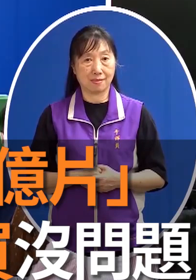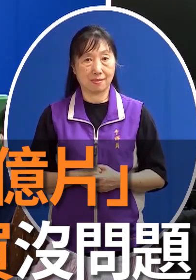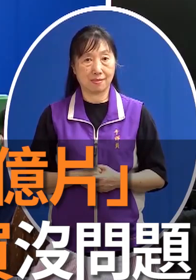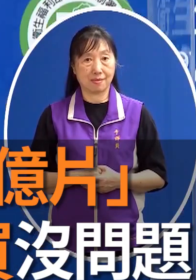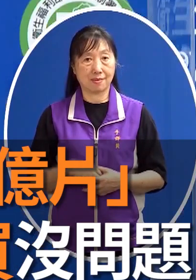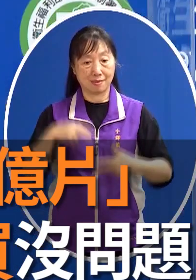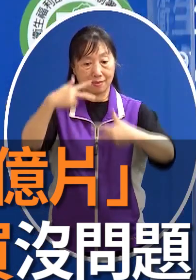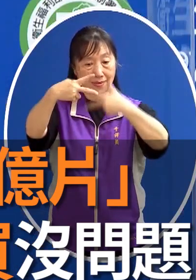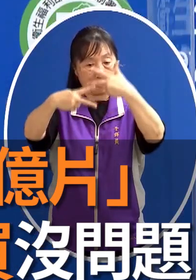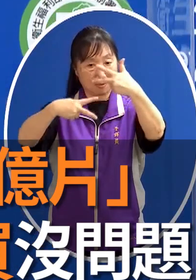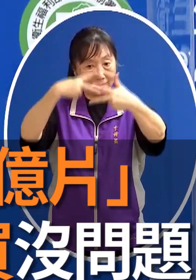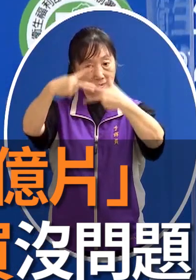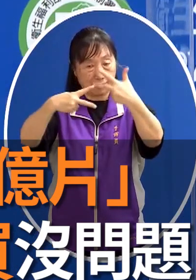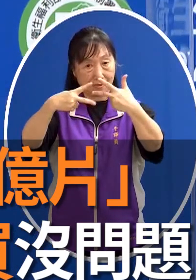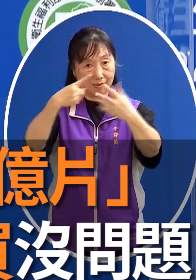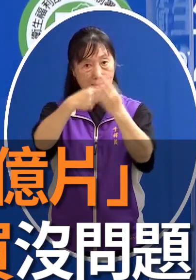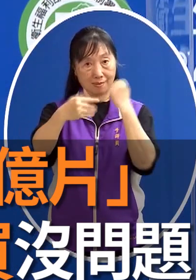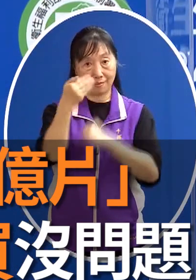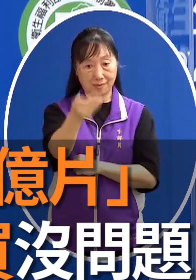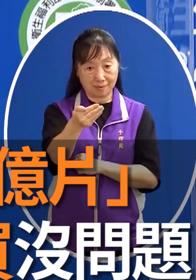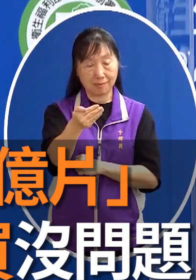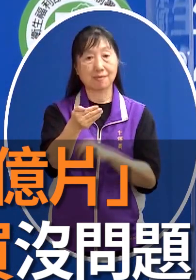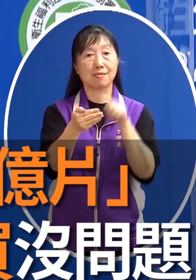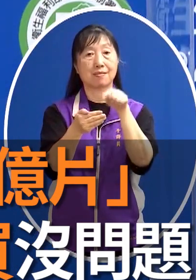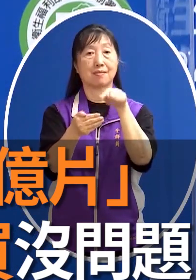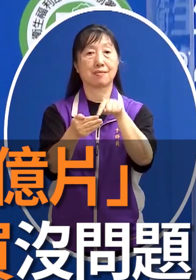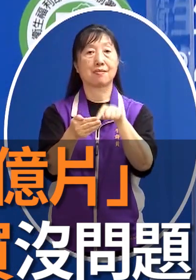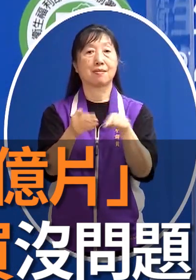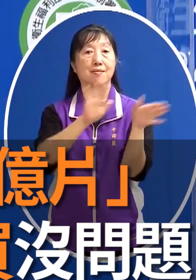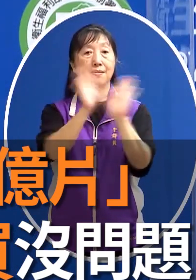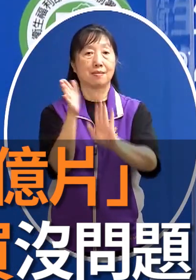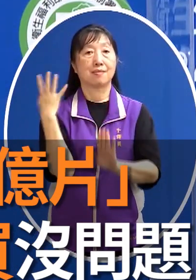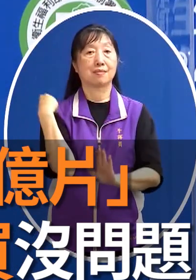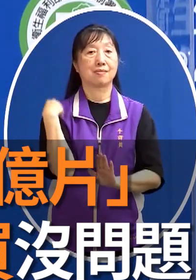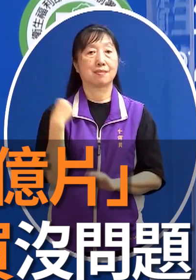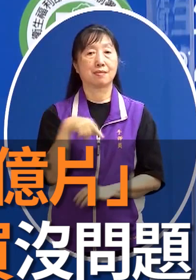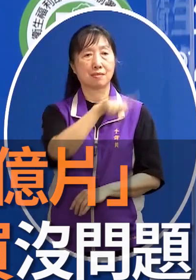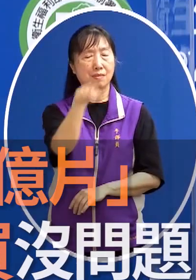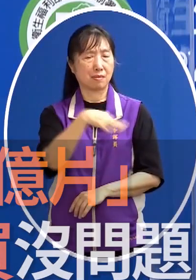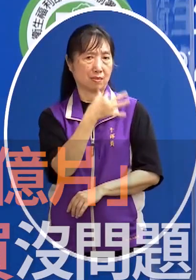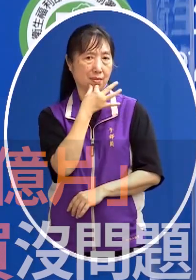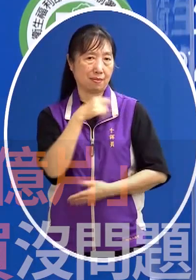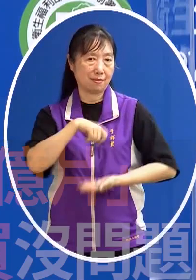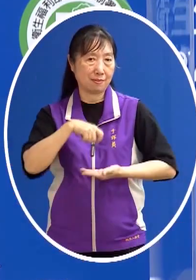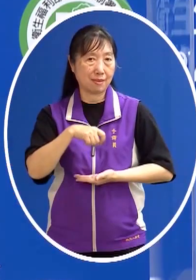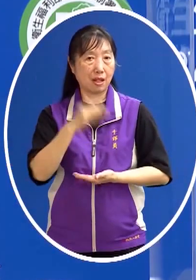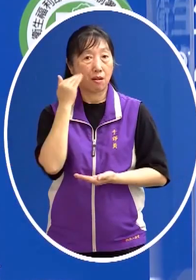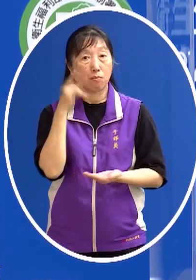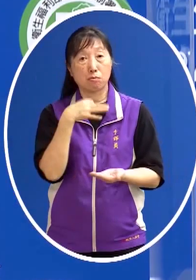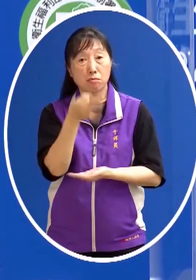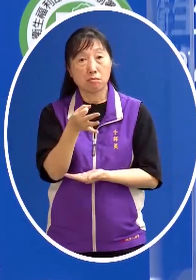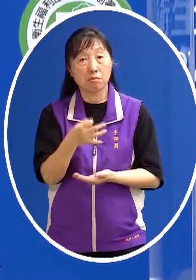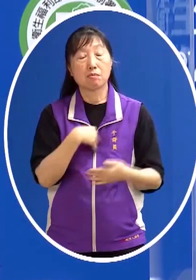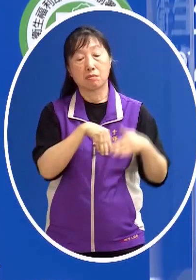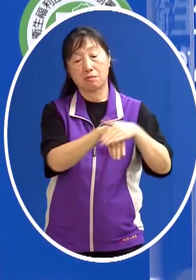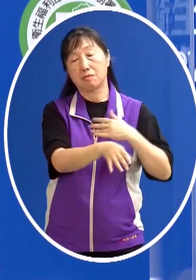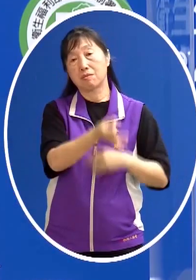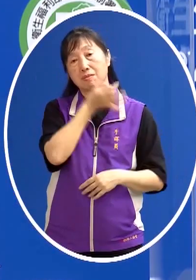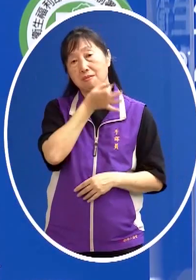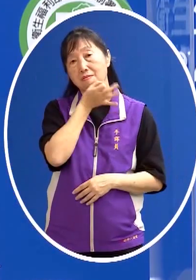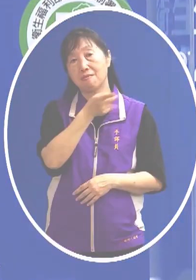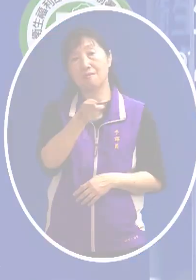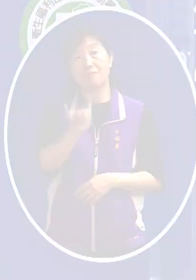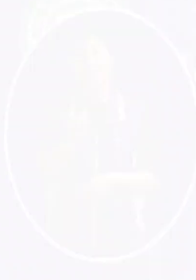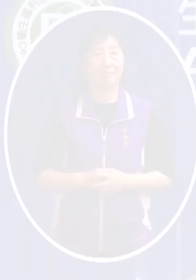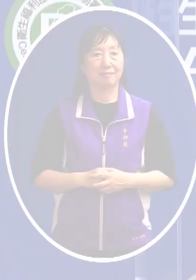就是说那个14天9片那个还是持续，好，所以大家担心说大量购买没有问题，我们库存量很够，好，